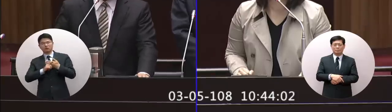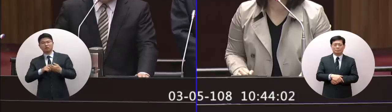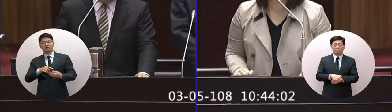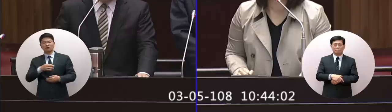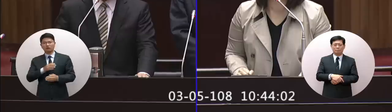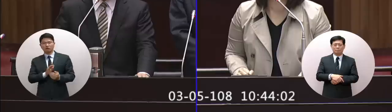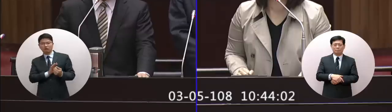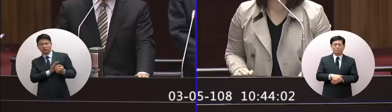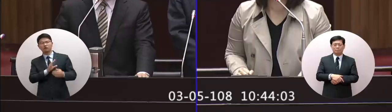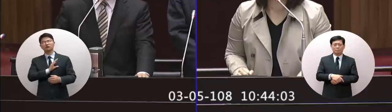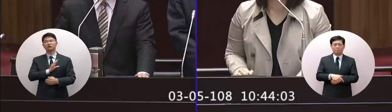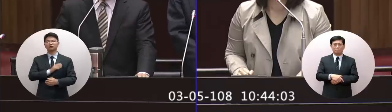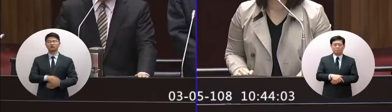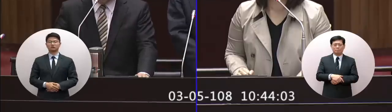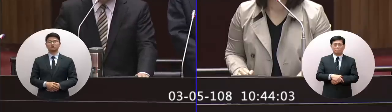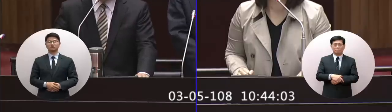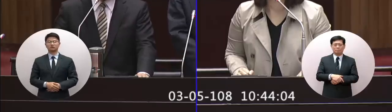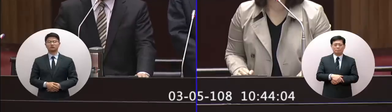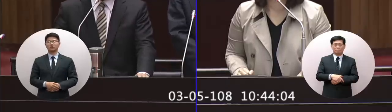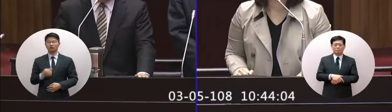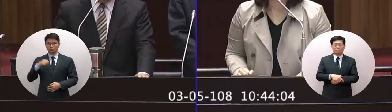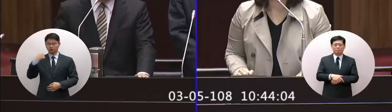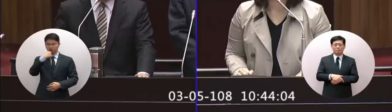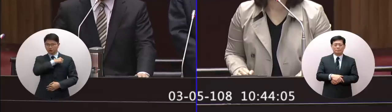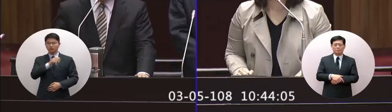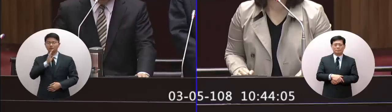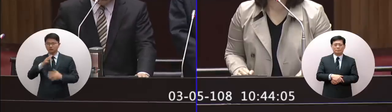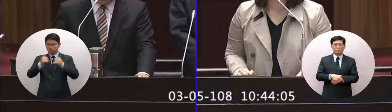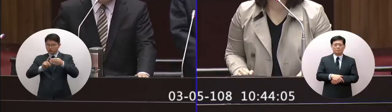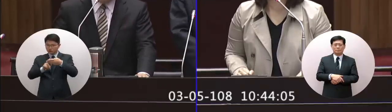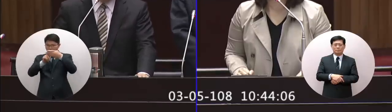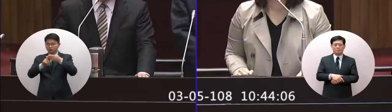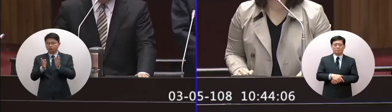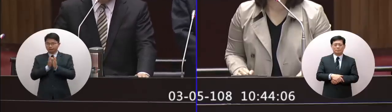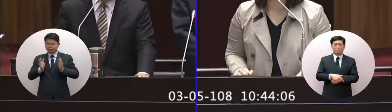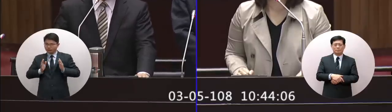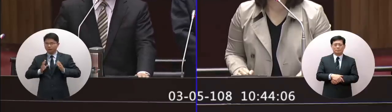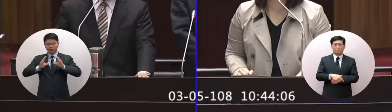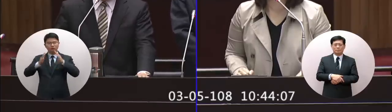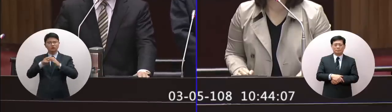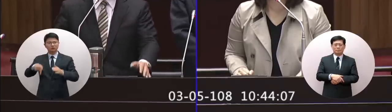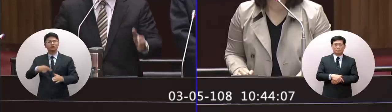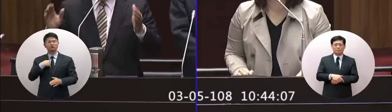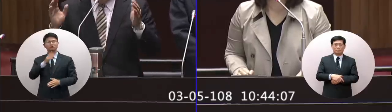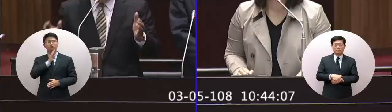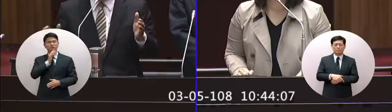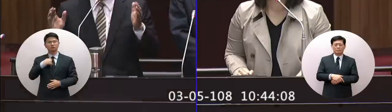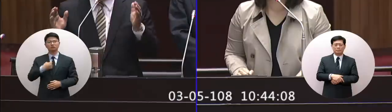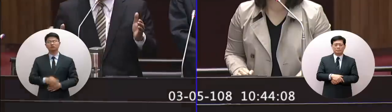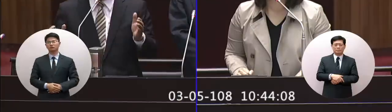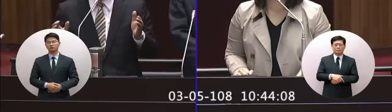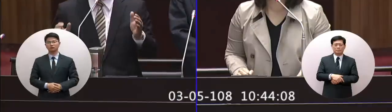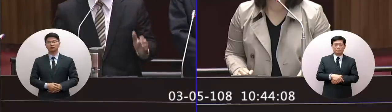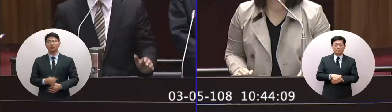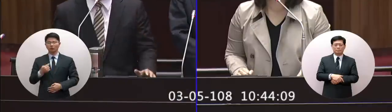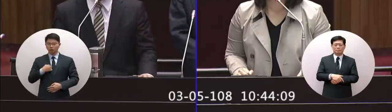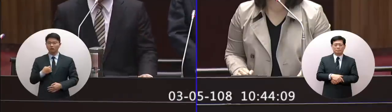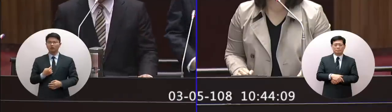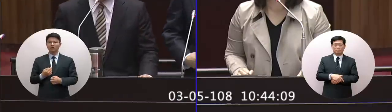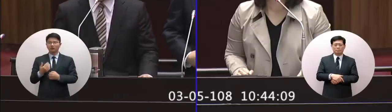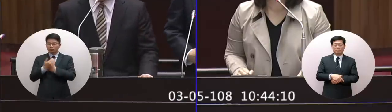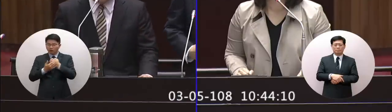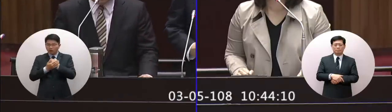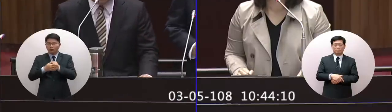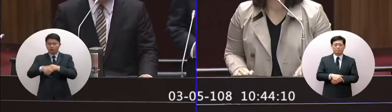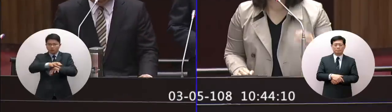但台湾是一个民主开放的国家，我们都为维护区域